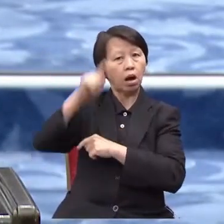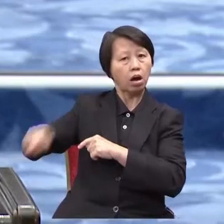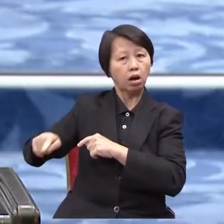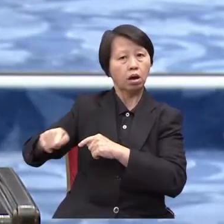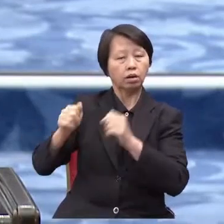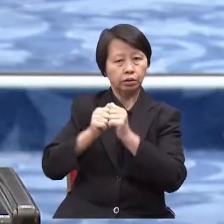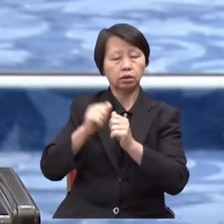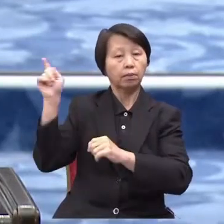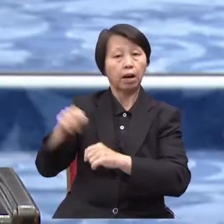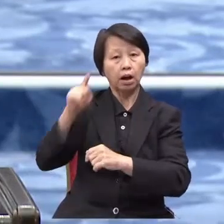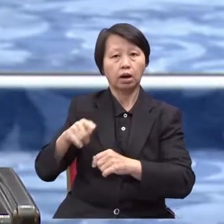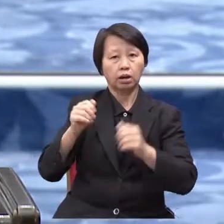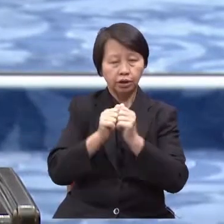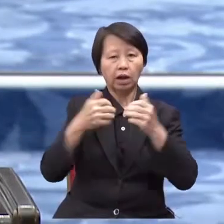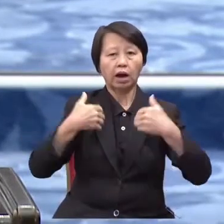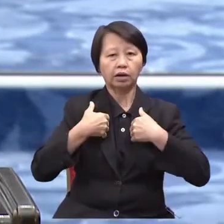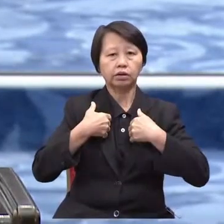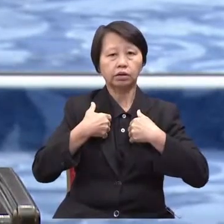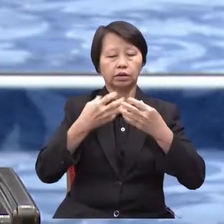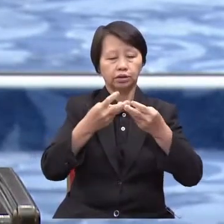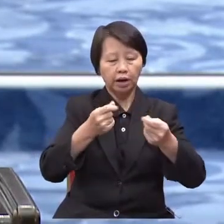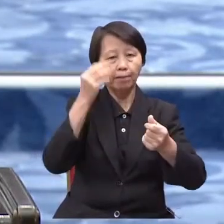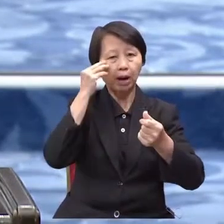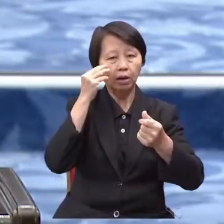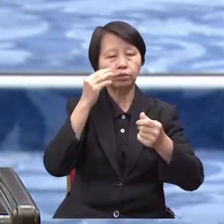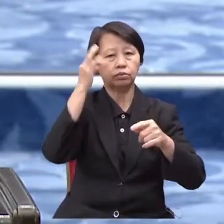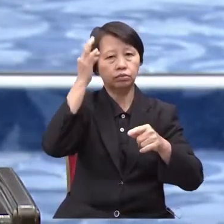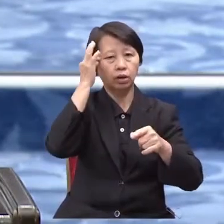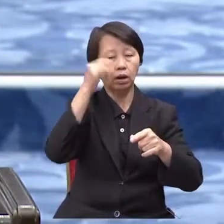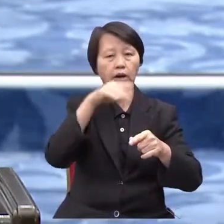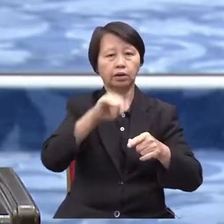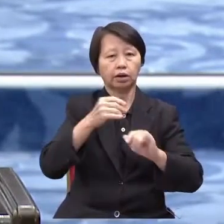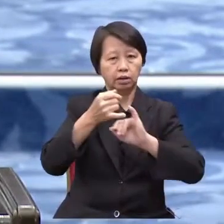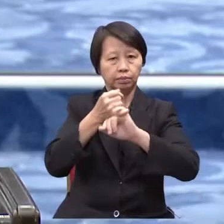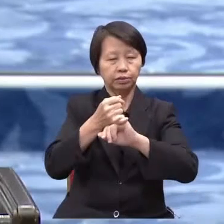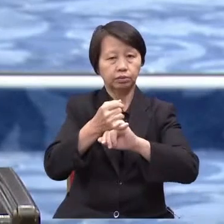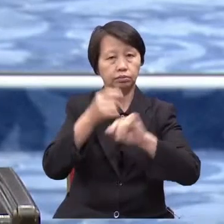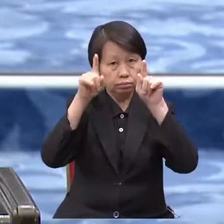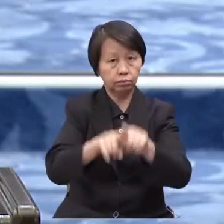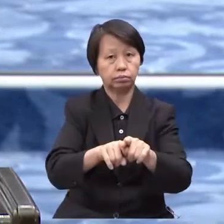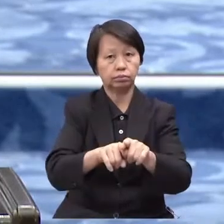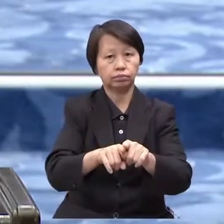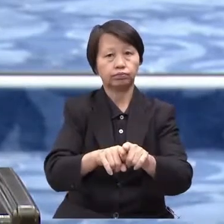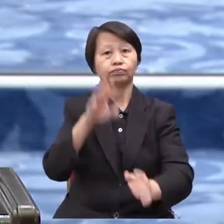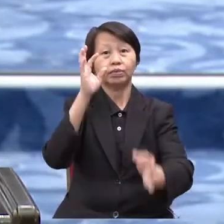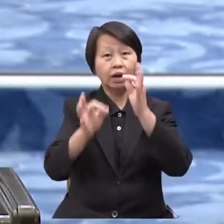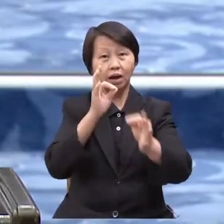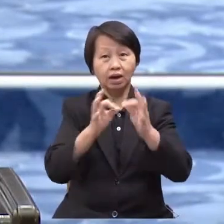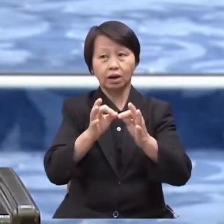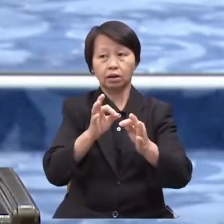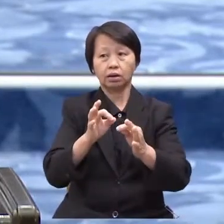wujudnya ketentuan Tanah Melayu dan perjanjian yang diperkenan kalaupun